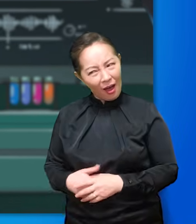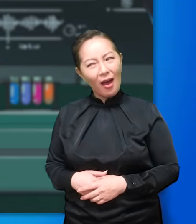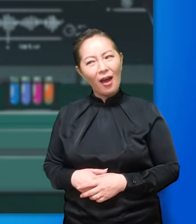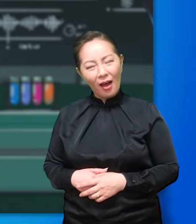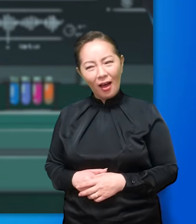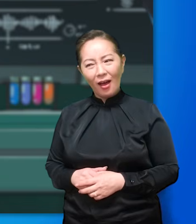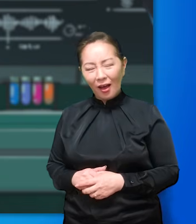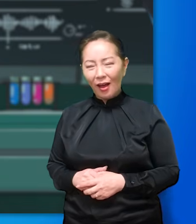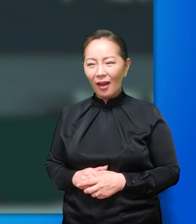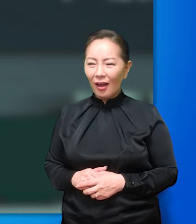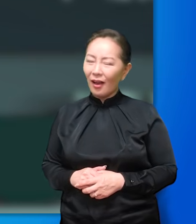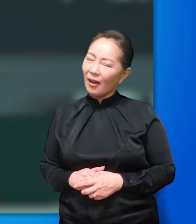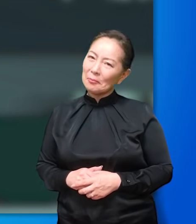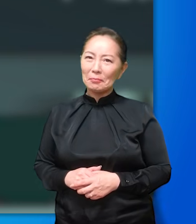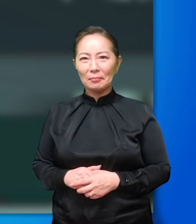Пүү.